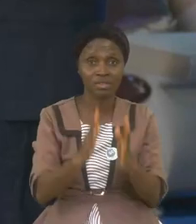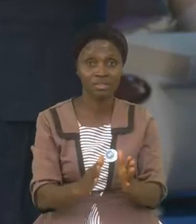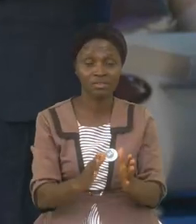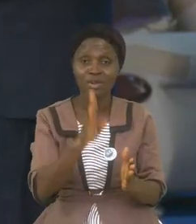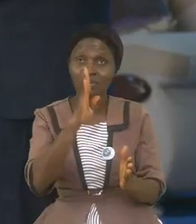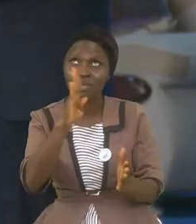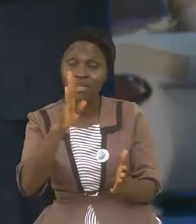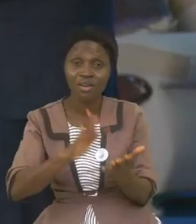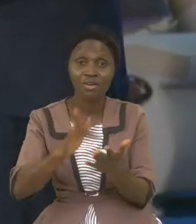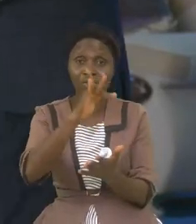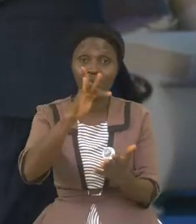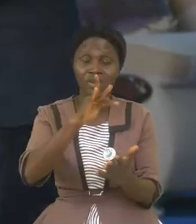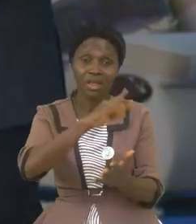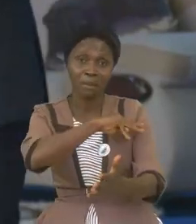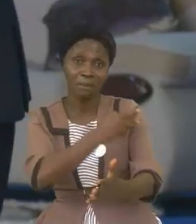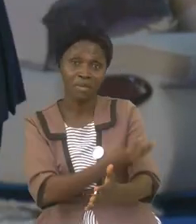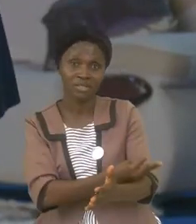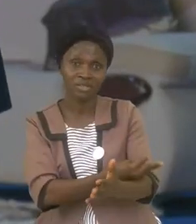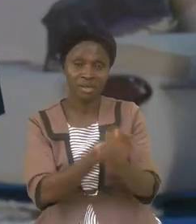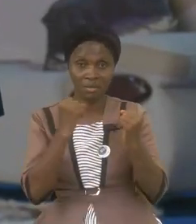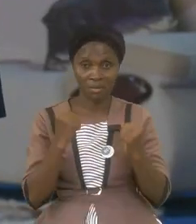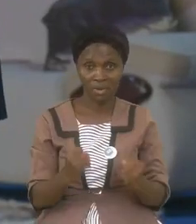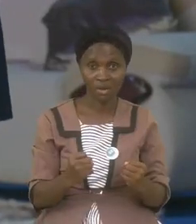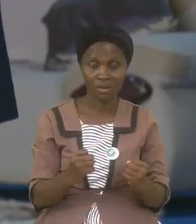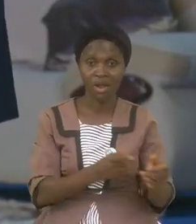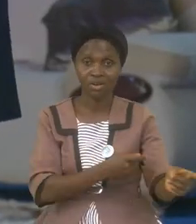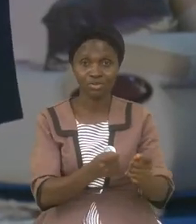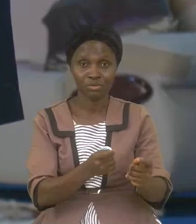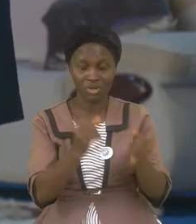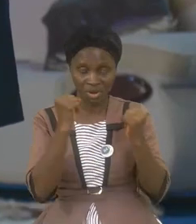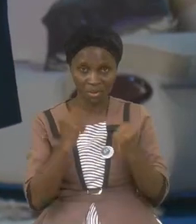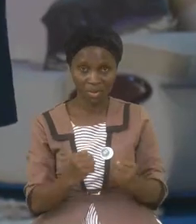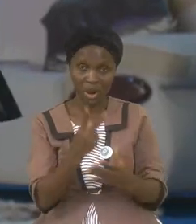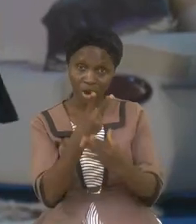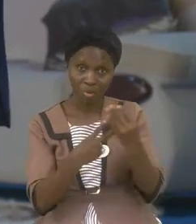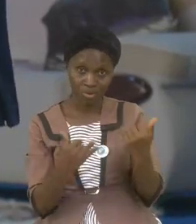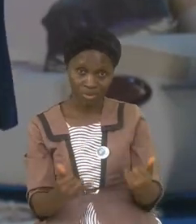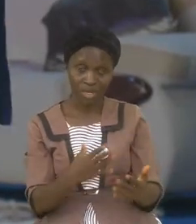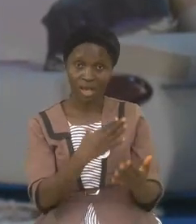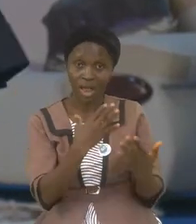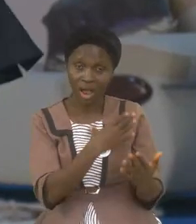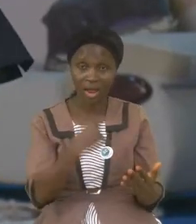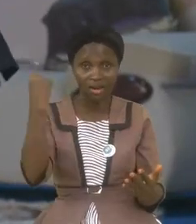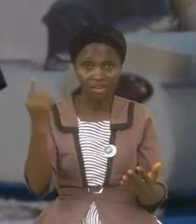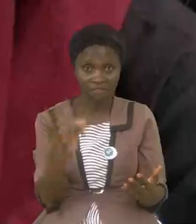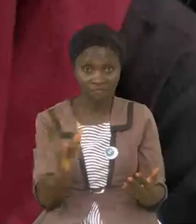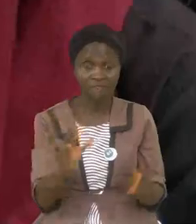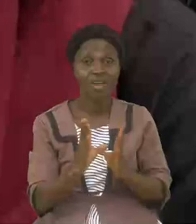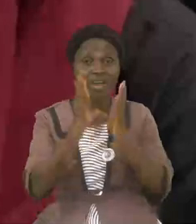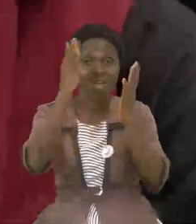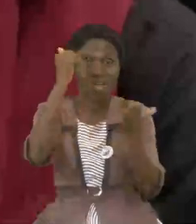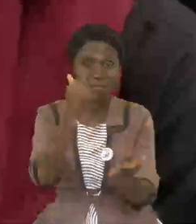seul, notre Sauveur, par Jésus-Christ, notre Seigneur, soit gloire,